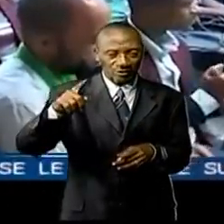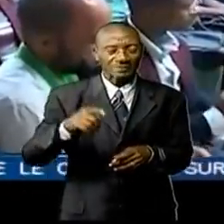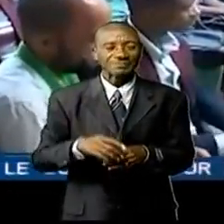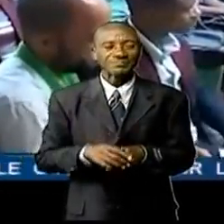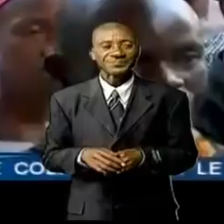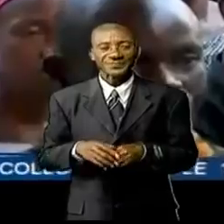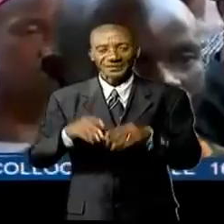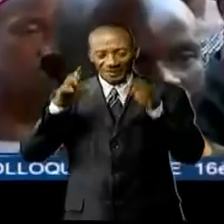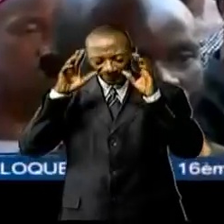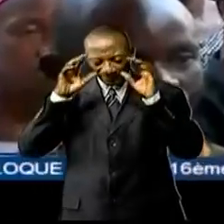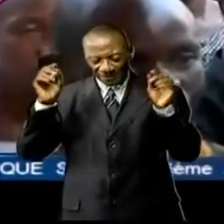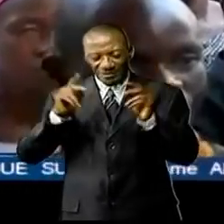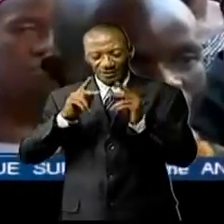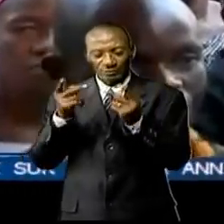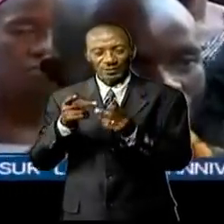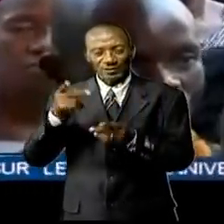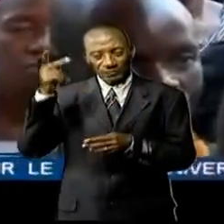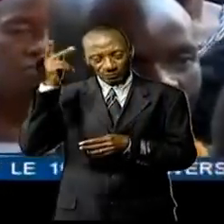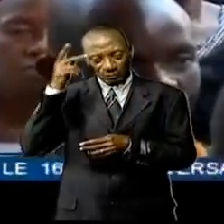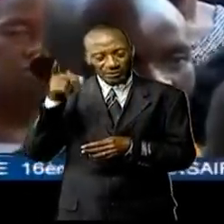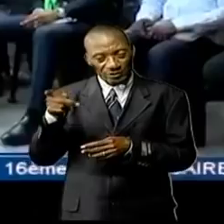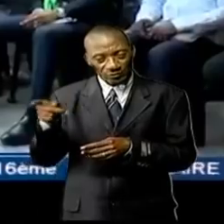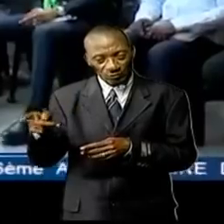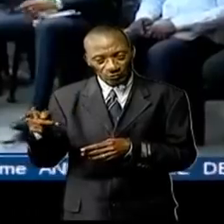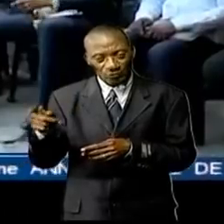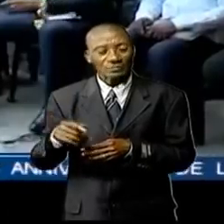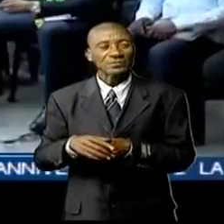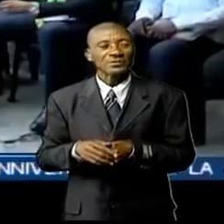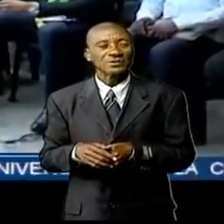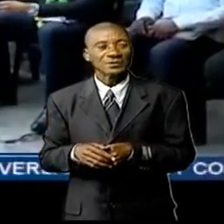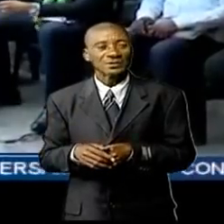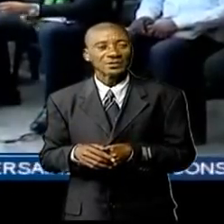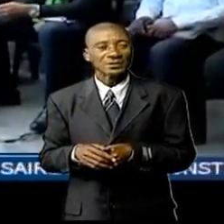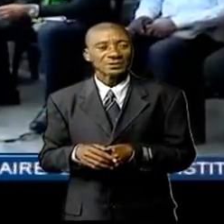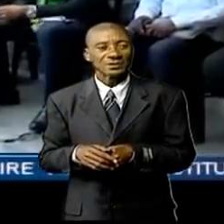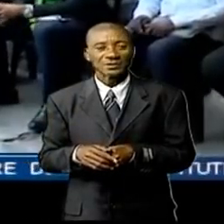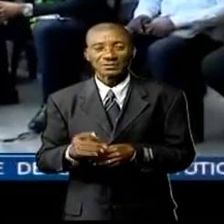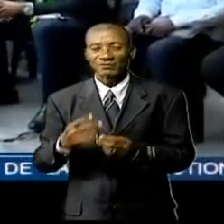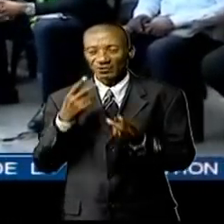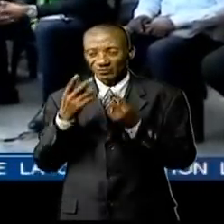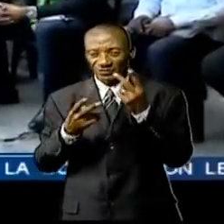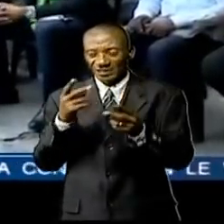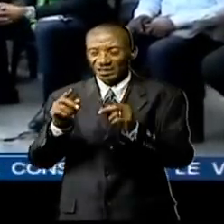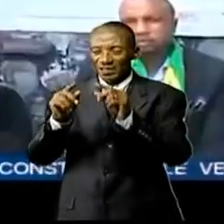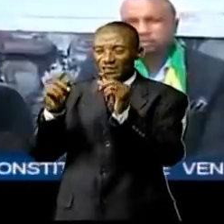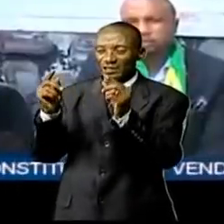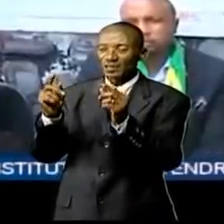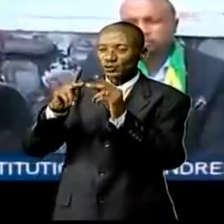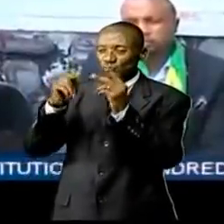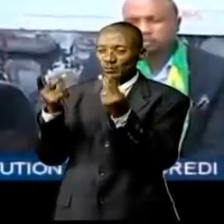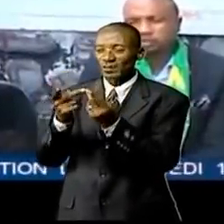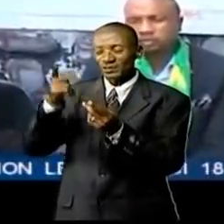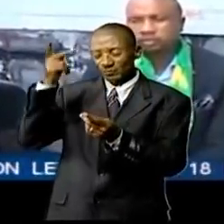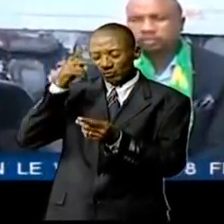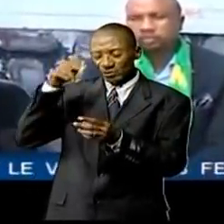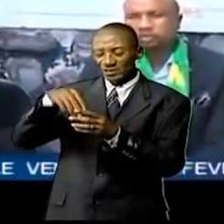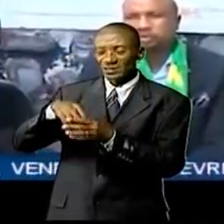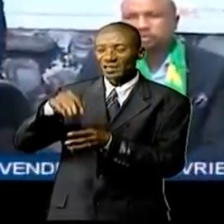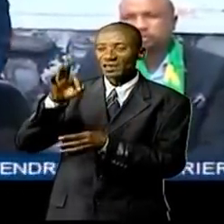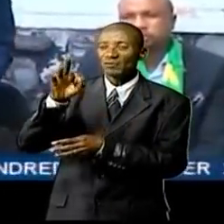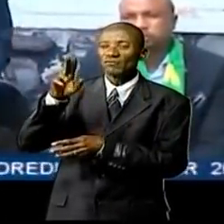CNC effectuera sa première descente dans les districts de la Founa avant de visiter la Ligue de femmes du district de la